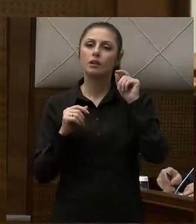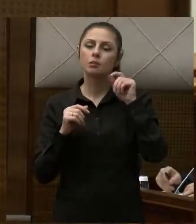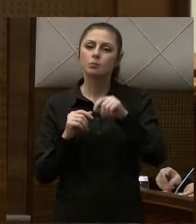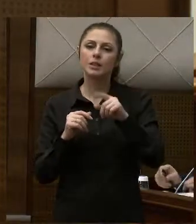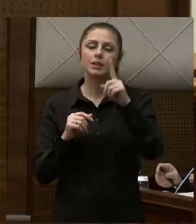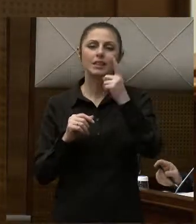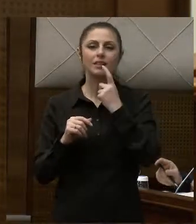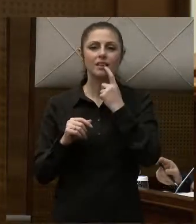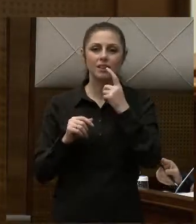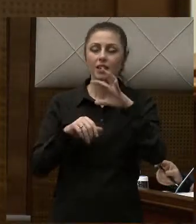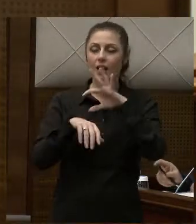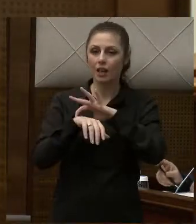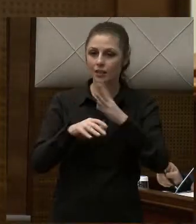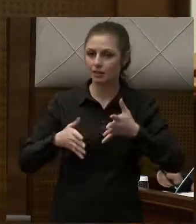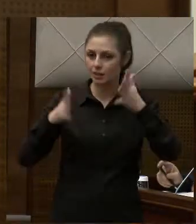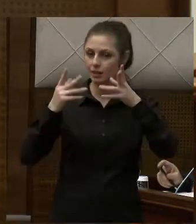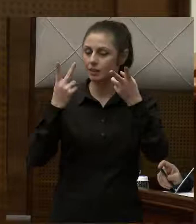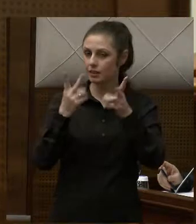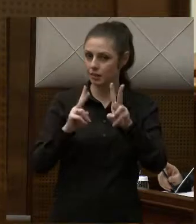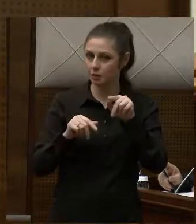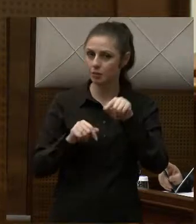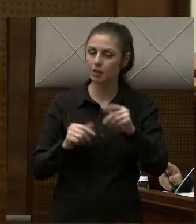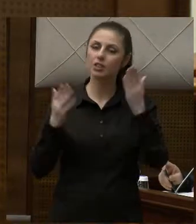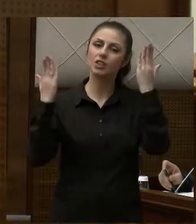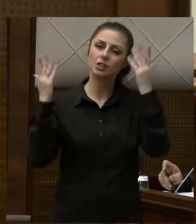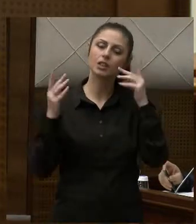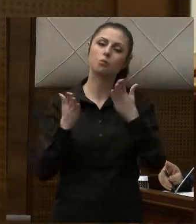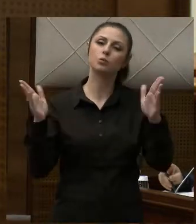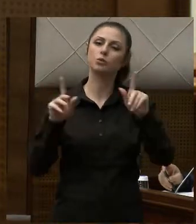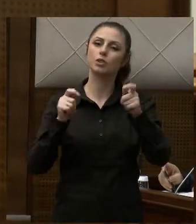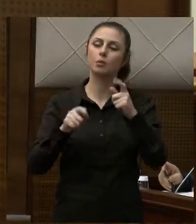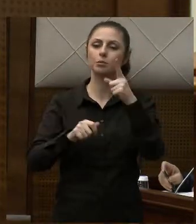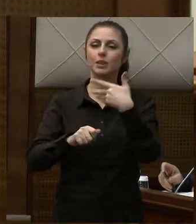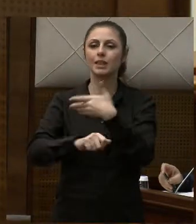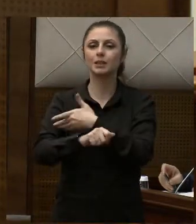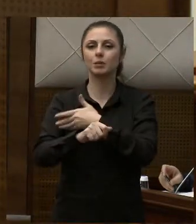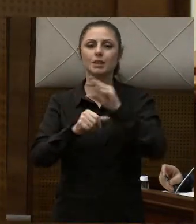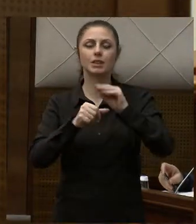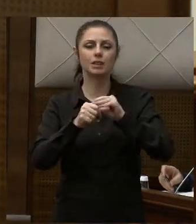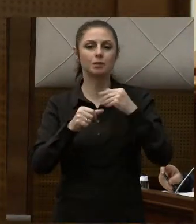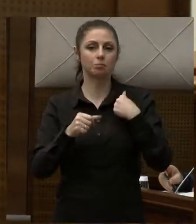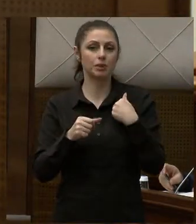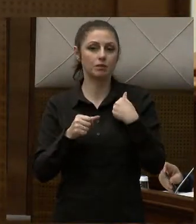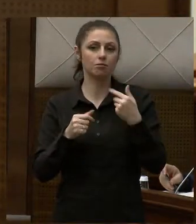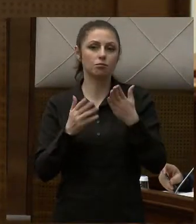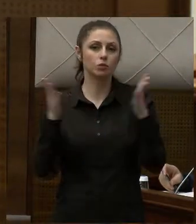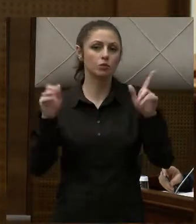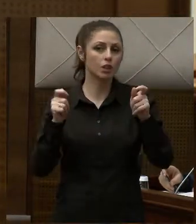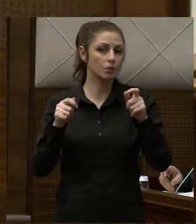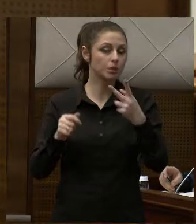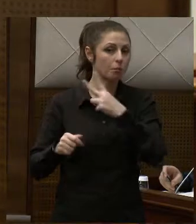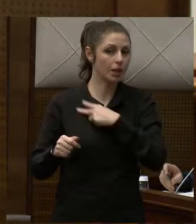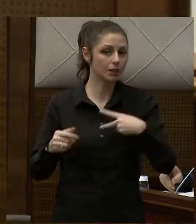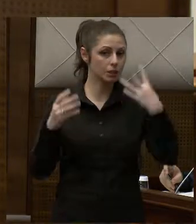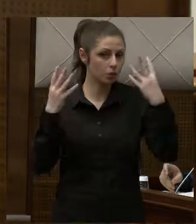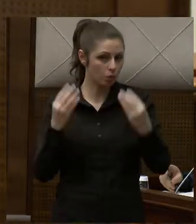diş kliniğimizin açılacak olması da inşallah Büyükçekmece hizmet anlamında bizlerin Büyükçekmece Meclisi olarak, belediye olarak,